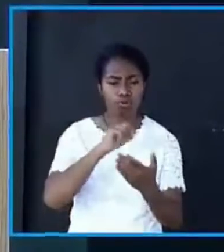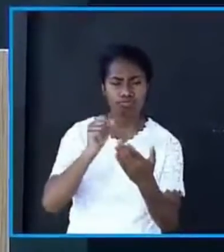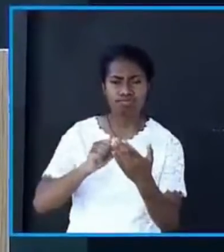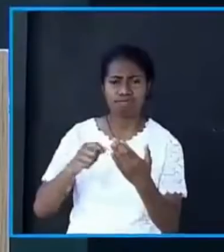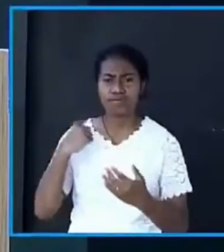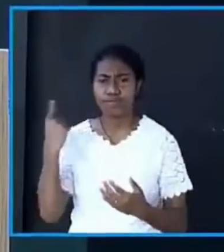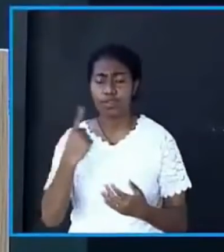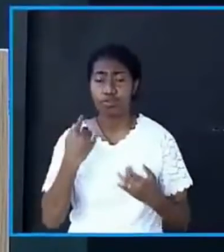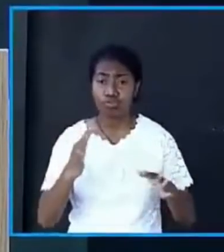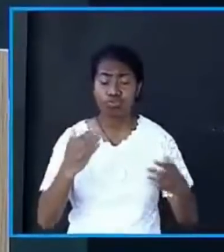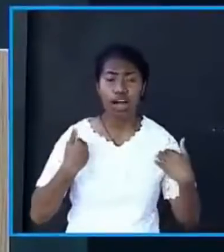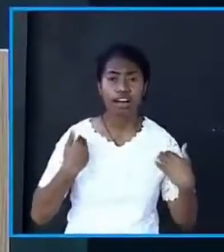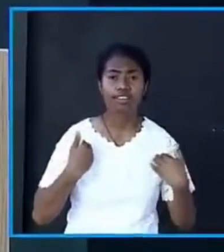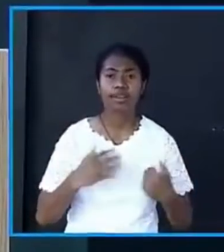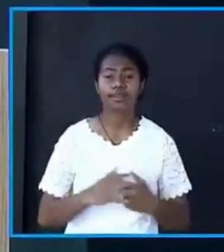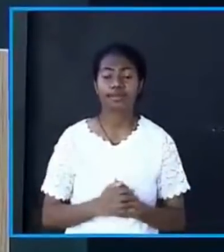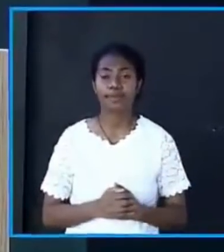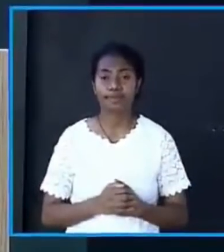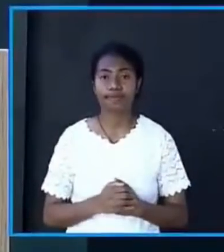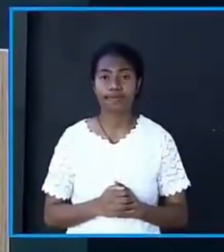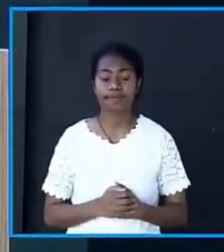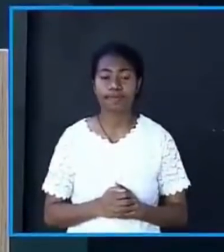disana Sudah didapat